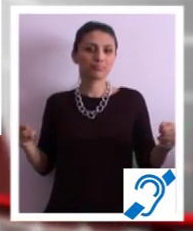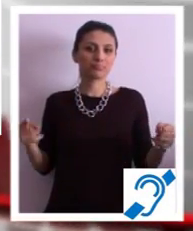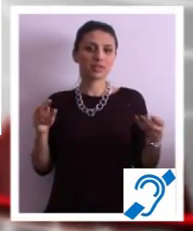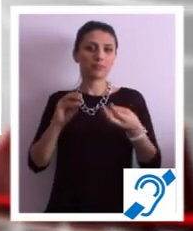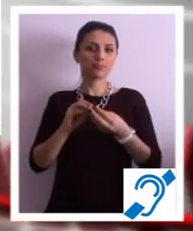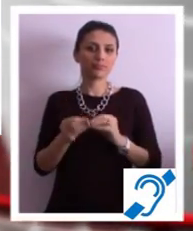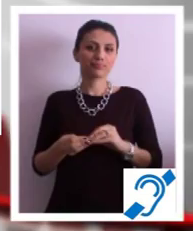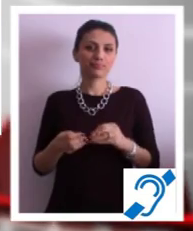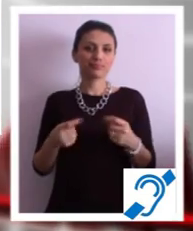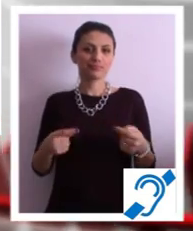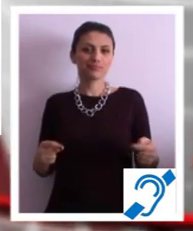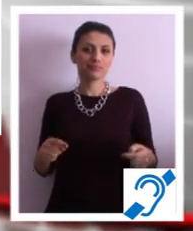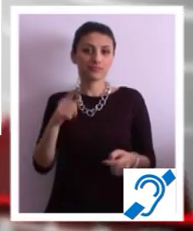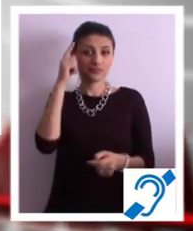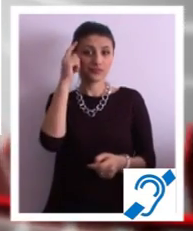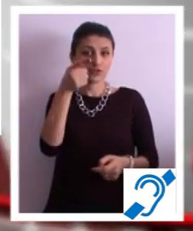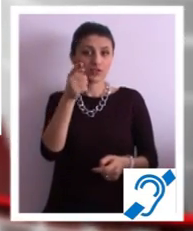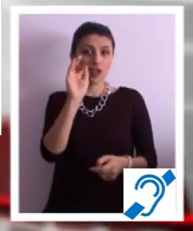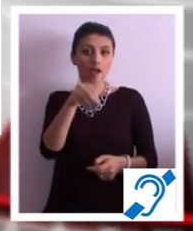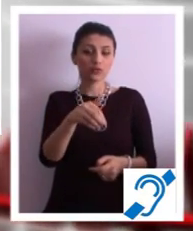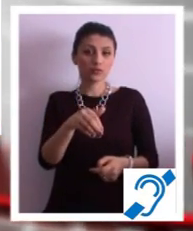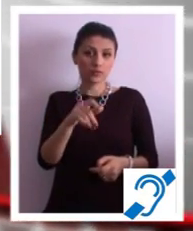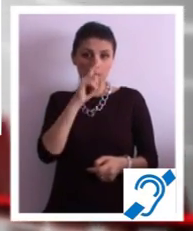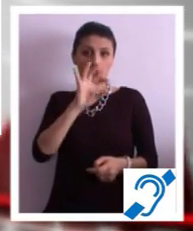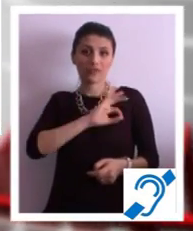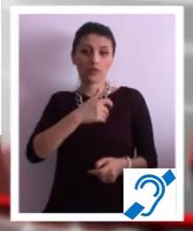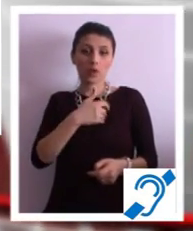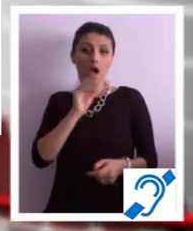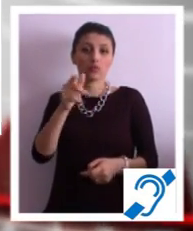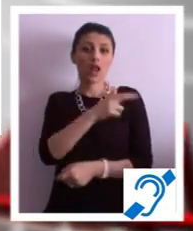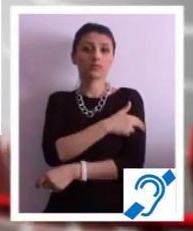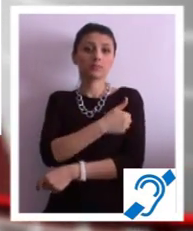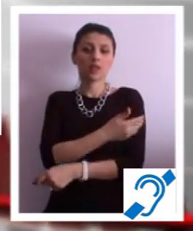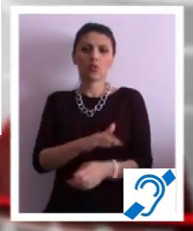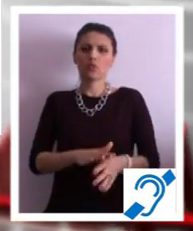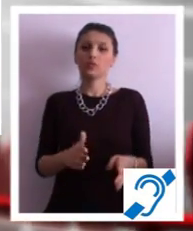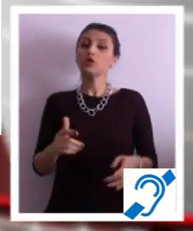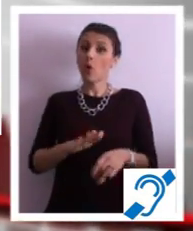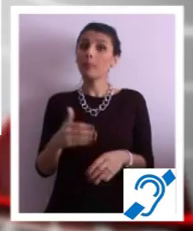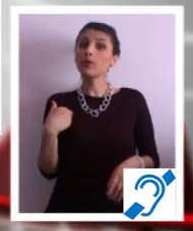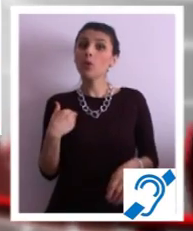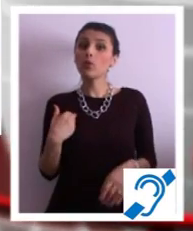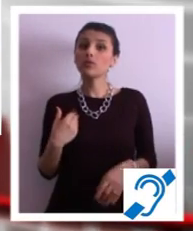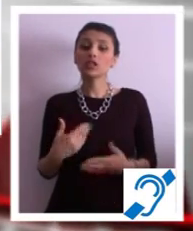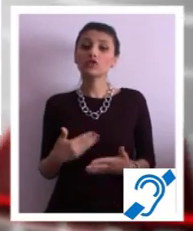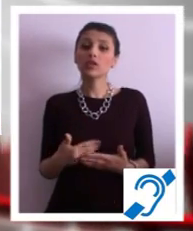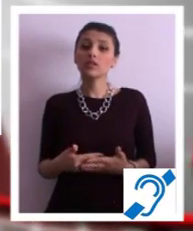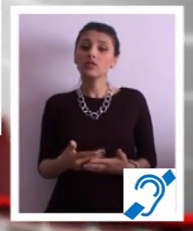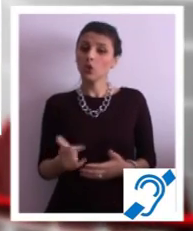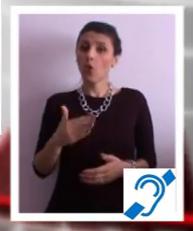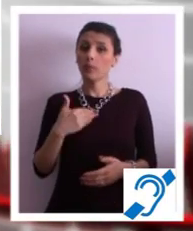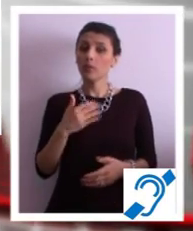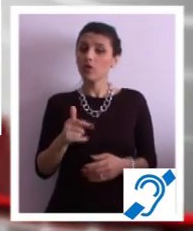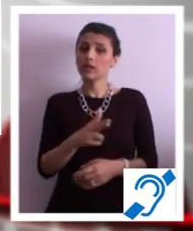răzbunare. El a ajuns, să știi tu, Ionuț, că el a ajuns la spital. Și copilul meu a la spital. Și copilul meu a fost la spital,